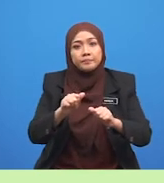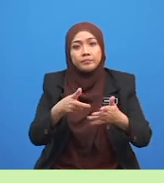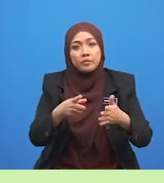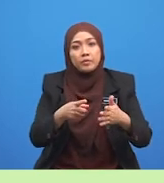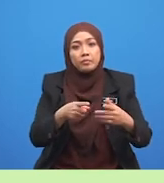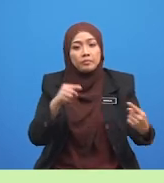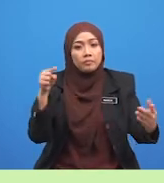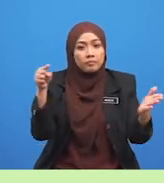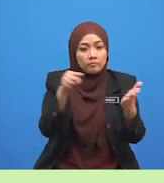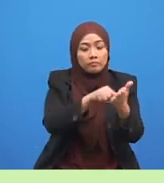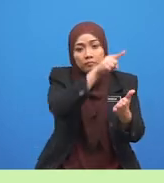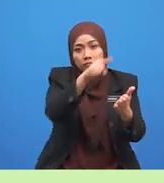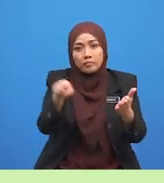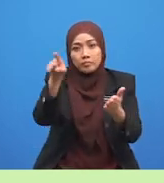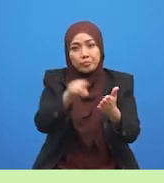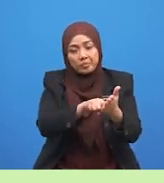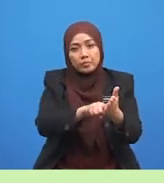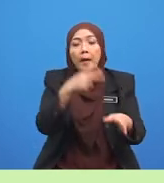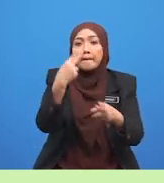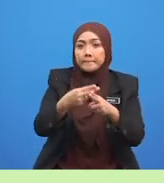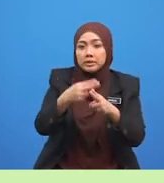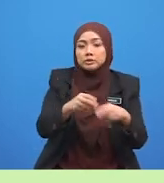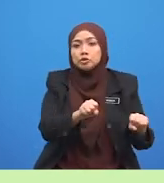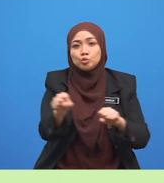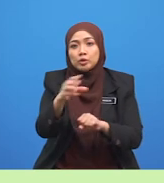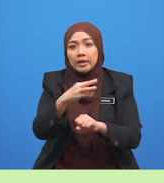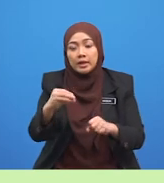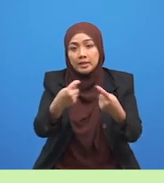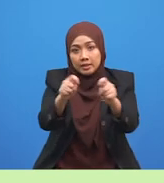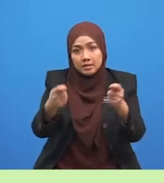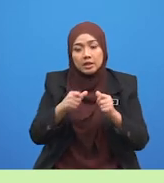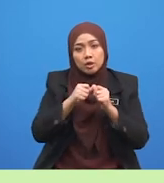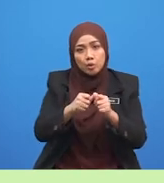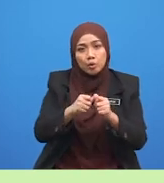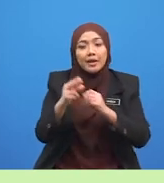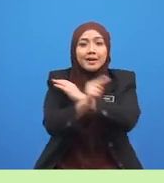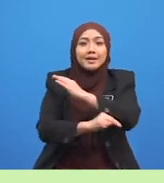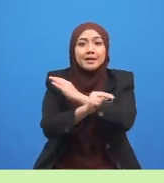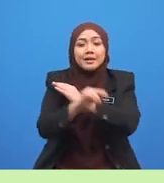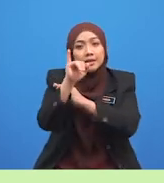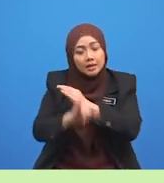memadankan nama sungai atau tasik mengikut negeri yang betul.